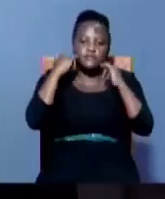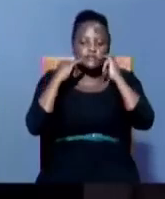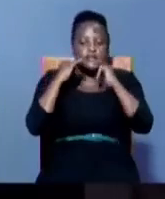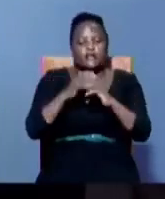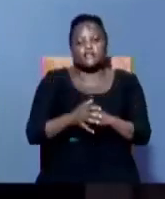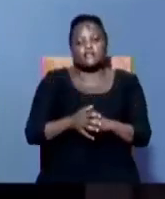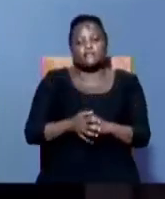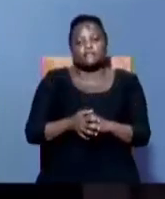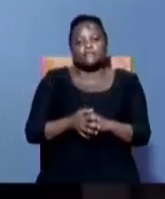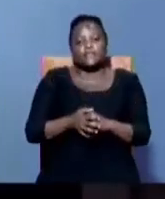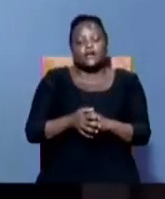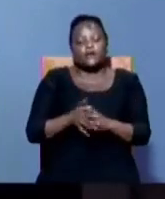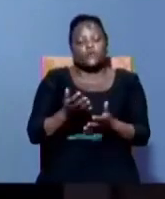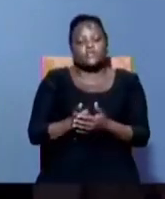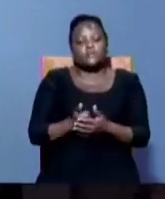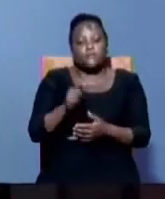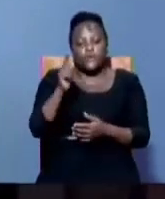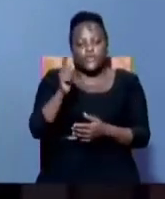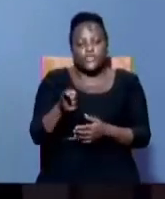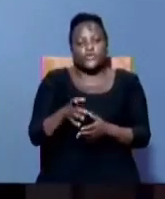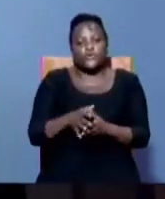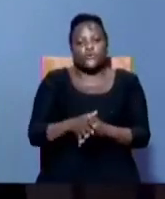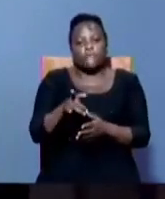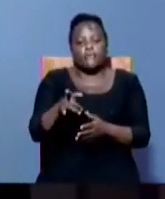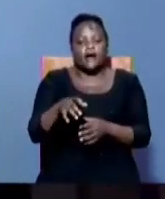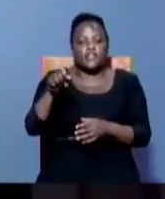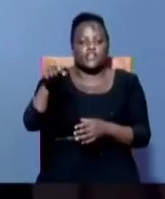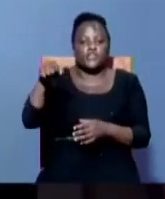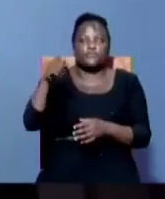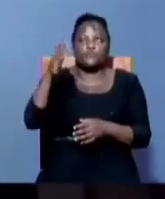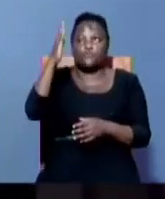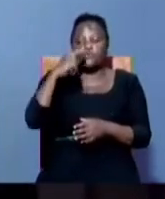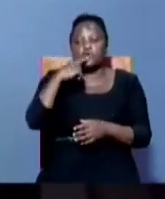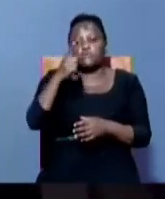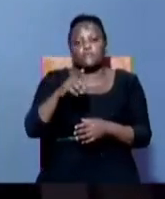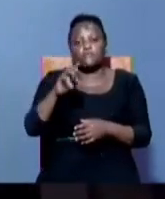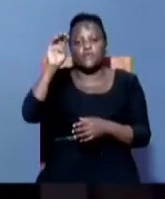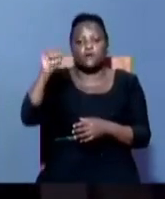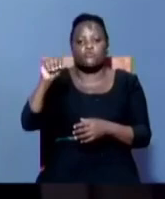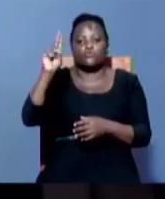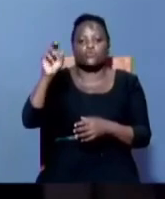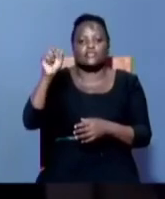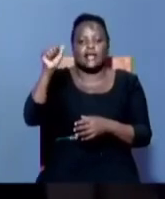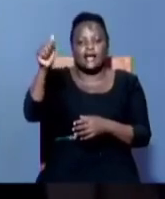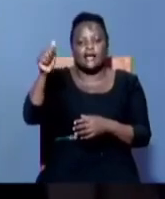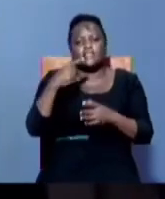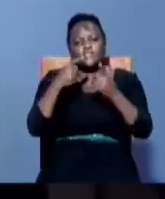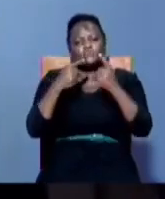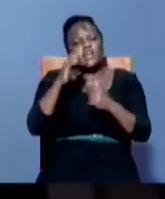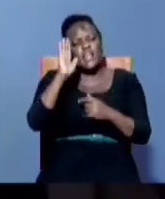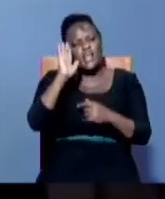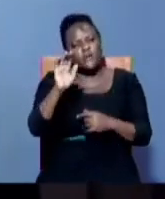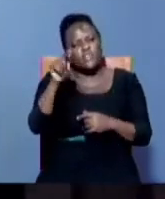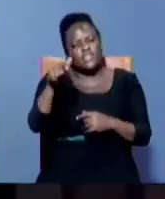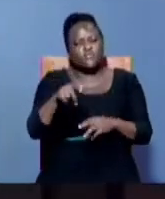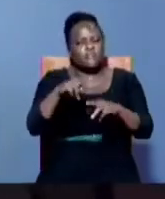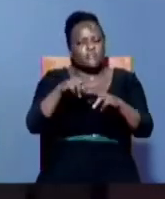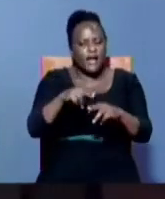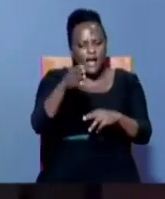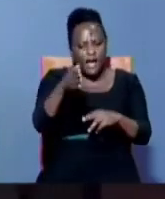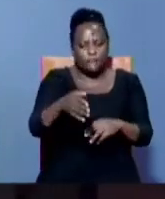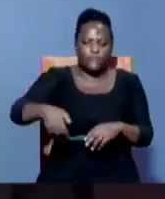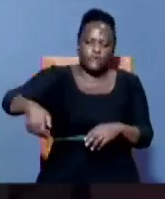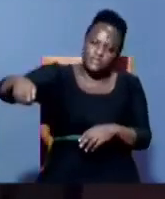ya wana wa Israeli. Na kwa sababu hiyo pale ndipo Mungu alimwambia Musa, nitanena na wewe nikiwa nimeketi hapo